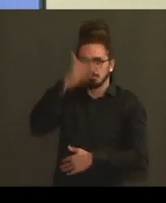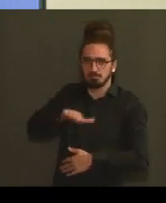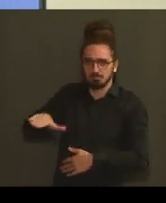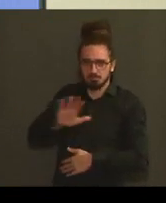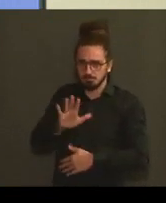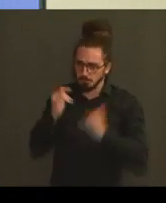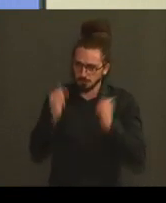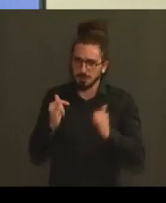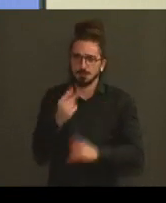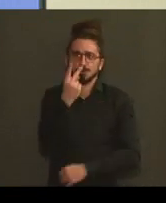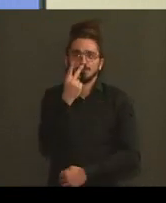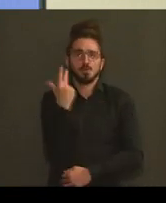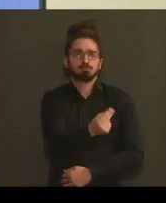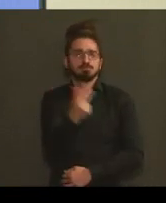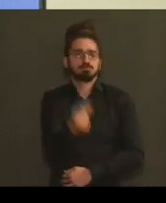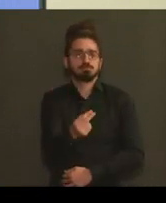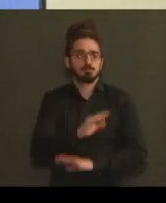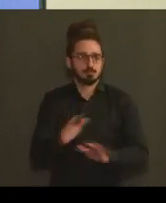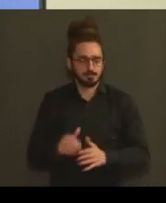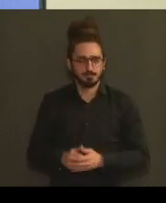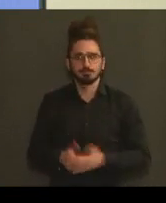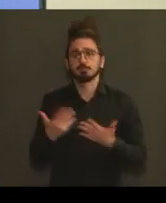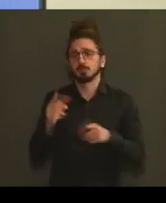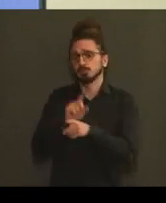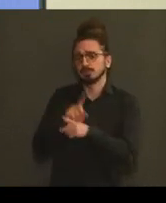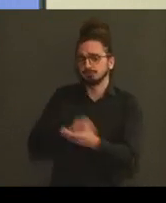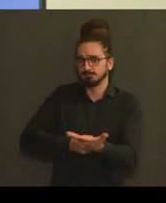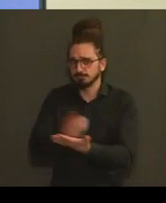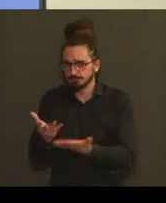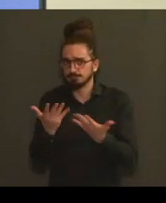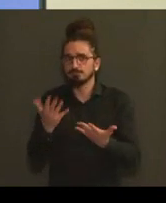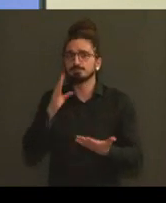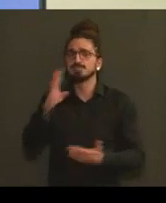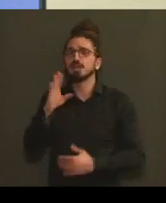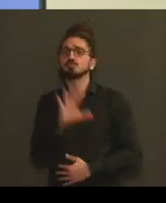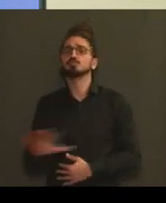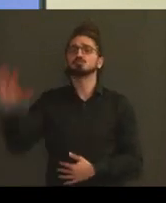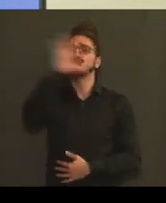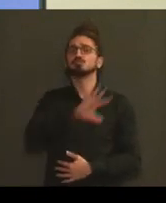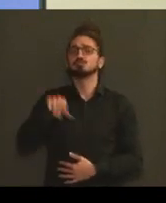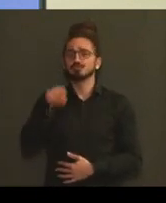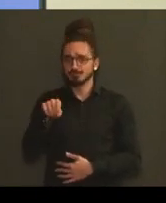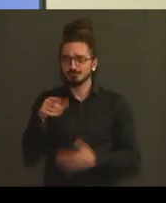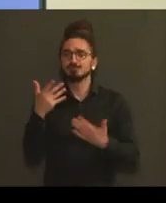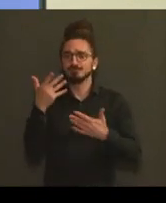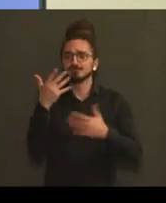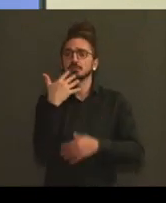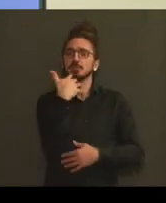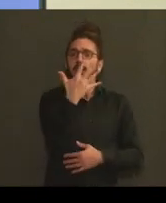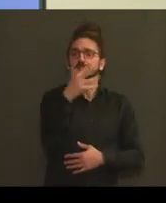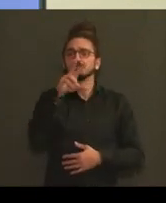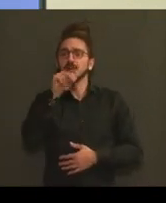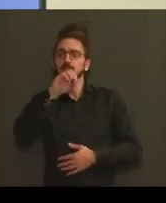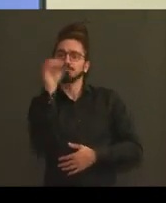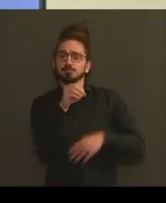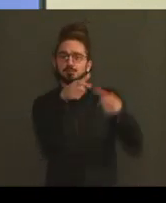20% des personnes ont présenté une infection et qu'il ne s'agit donc pas là d'un gain potentiel énorme de vaccins